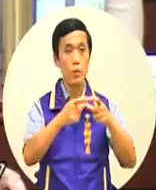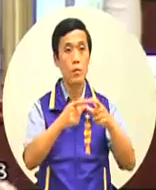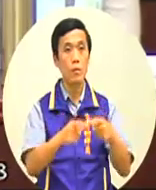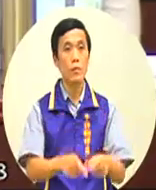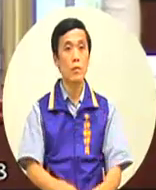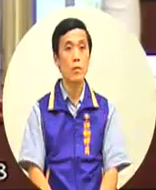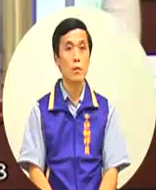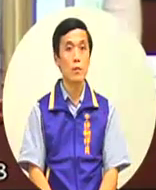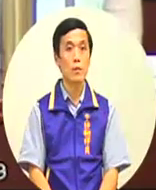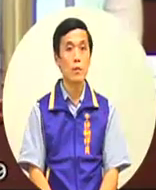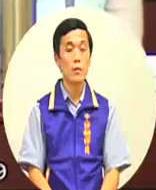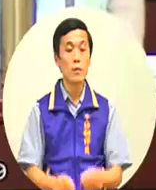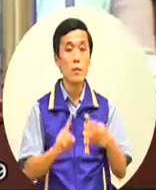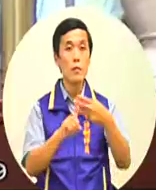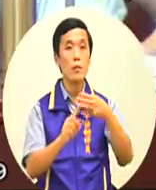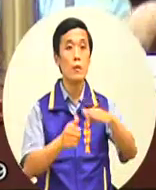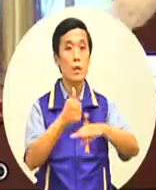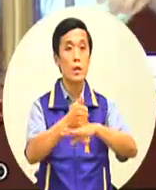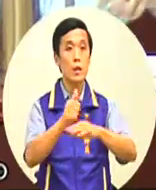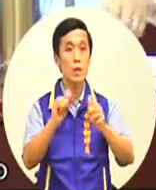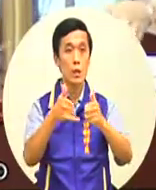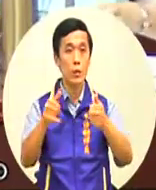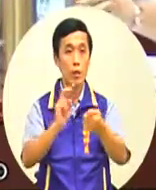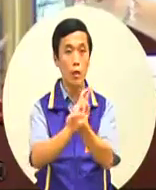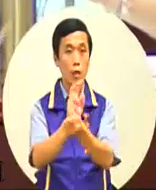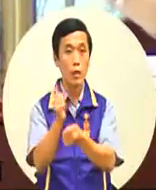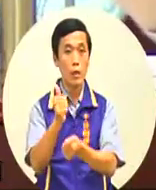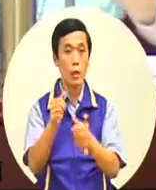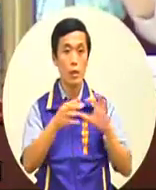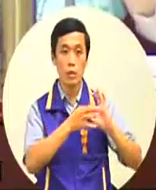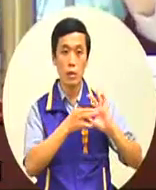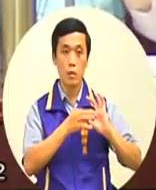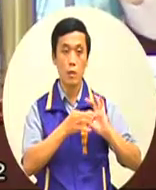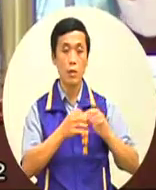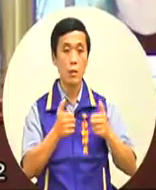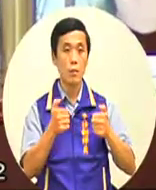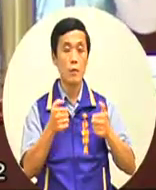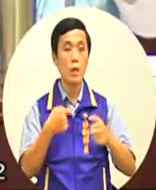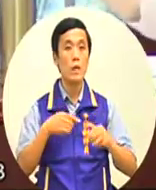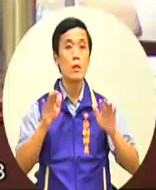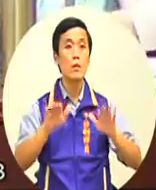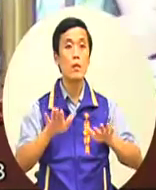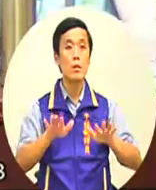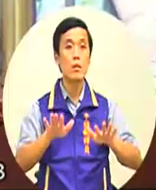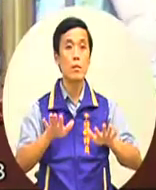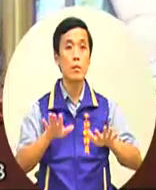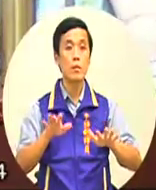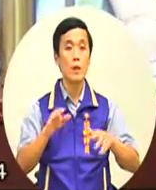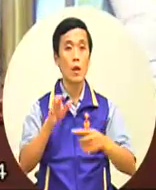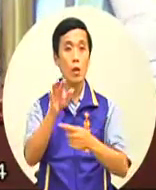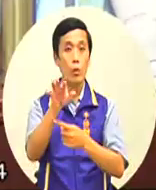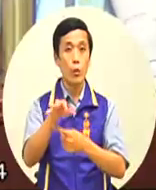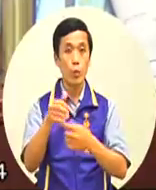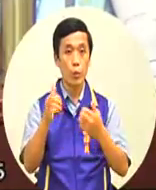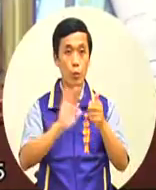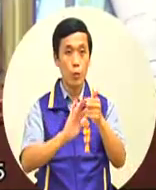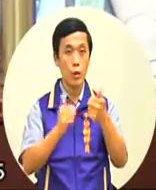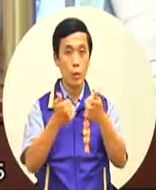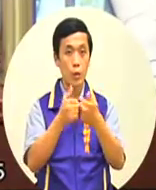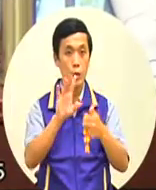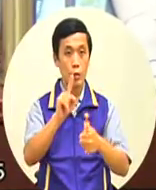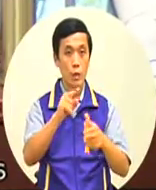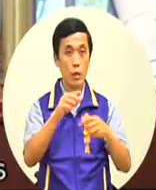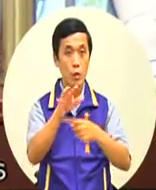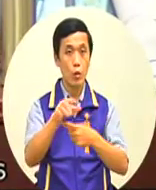好，谢谢主席，谢谢林议员的关心哈。其实目前我知道讲，农委会要一个农业联